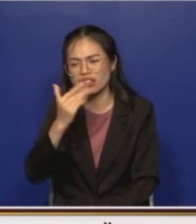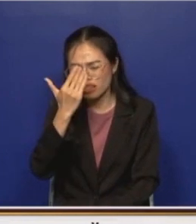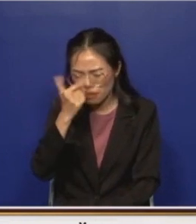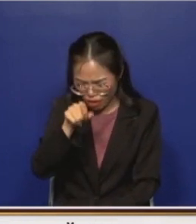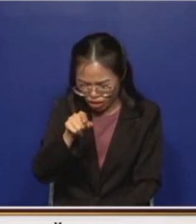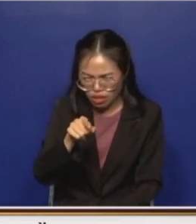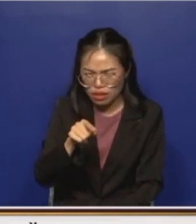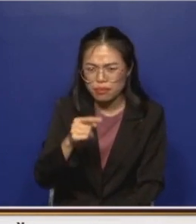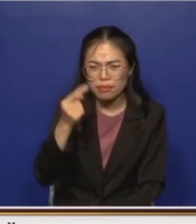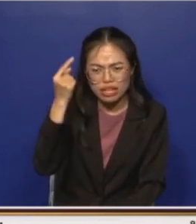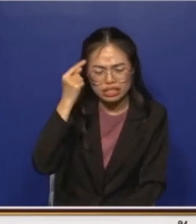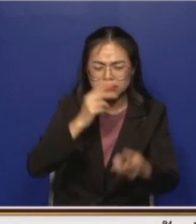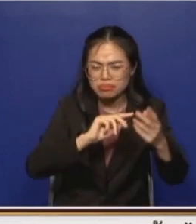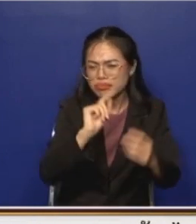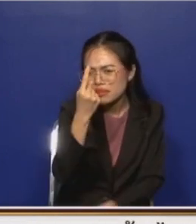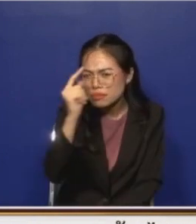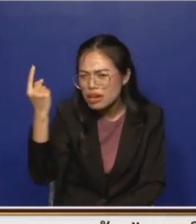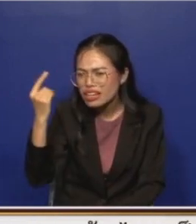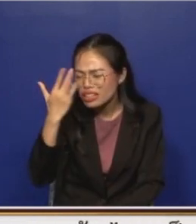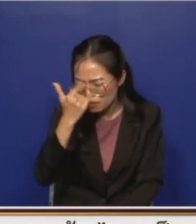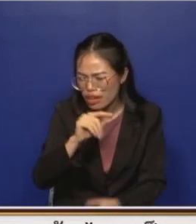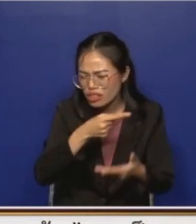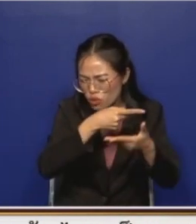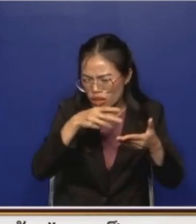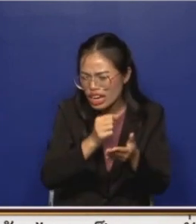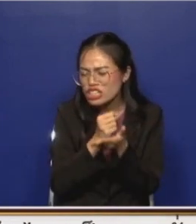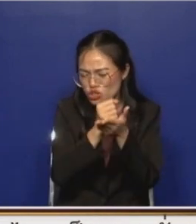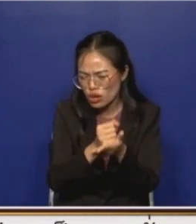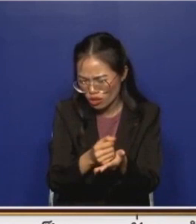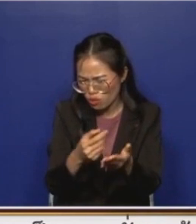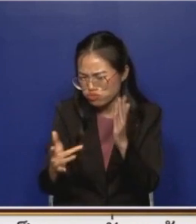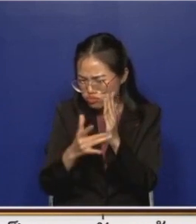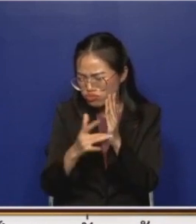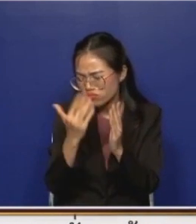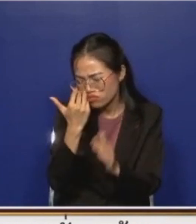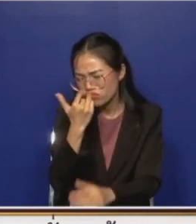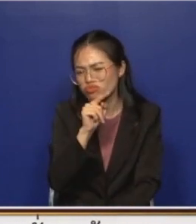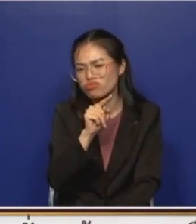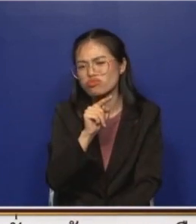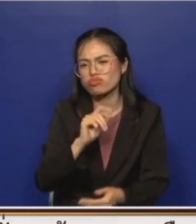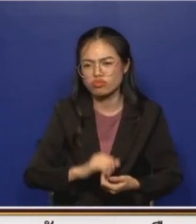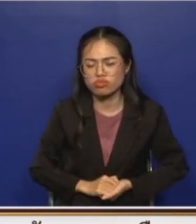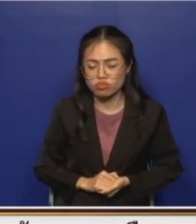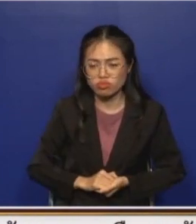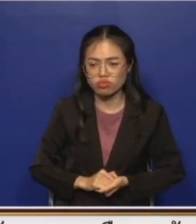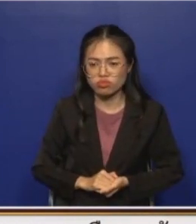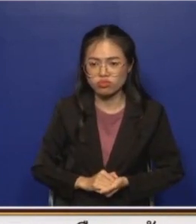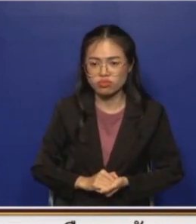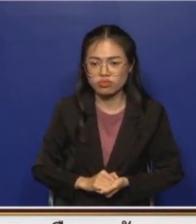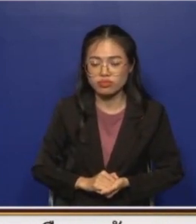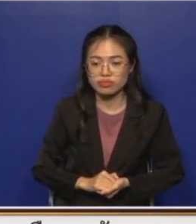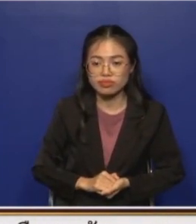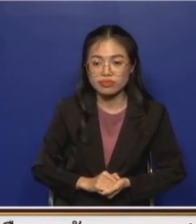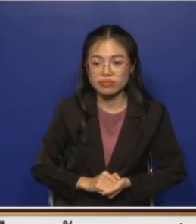ทำไมไม่แจกเงินสดให้ประชาชนโดยตรงครับเพราะผู้ว่าราชการจังหวัดก็มี